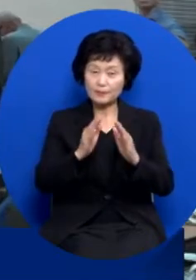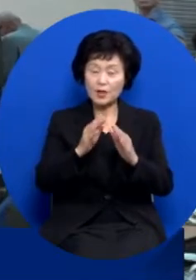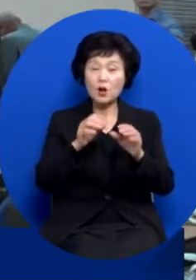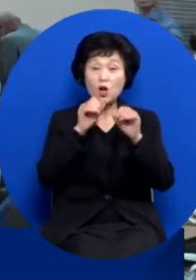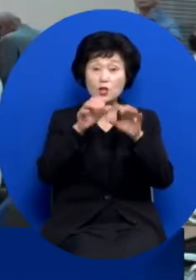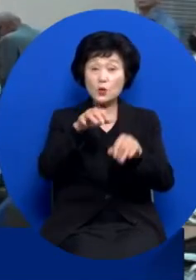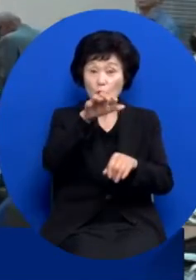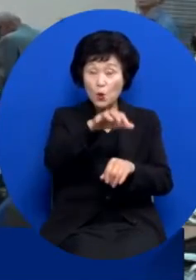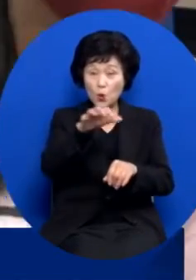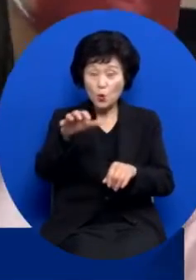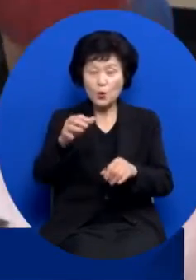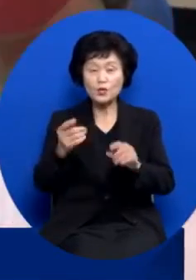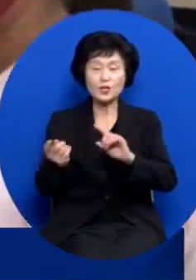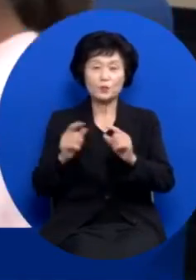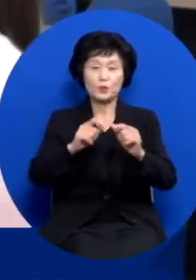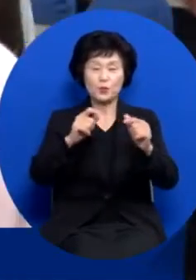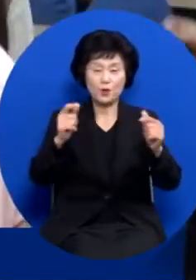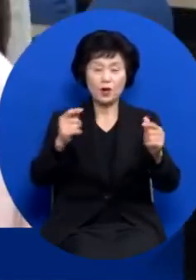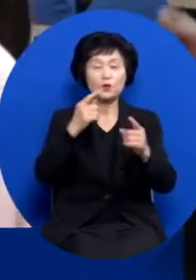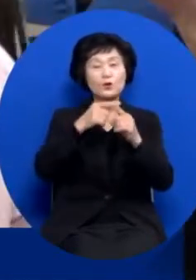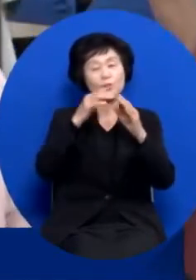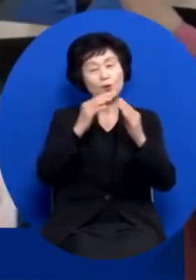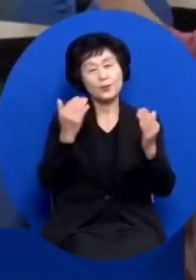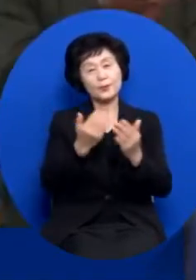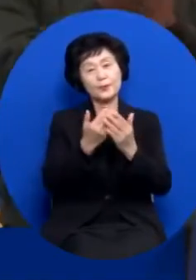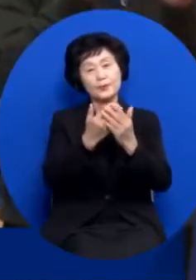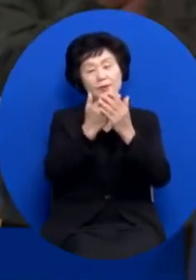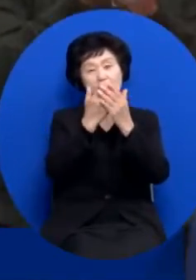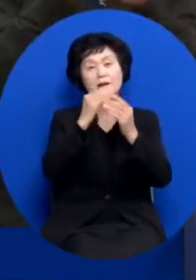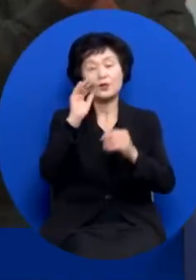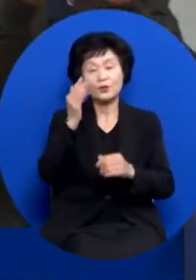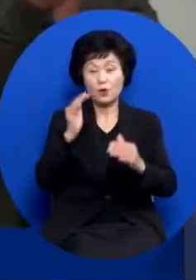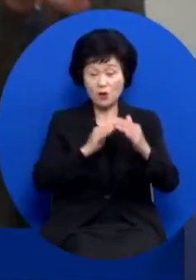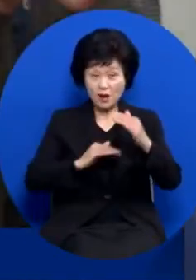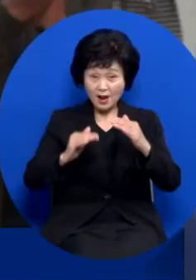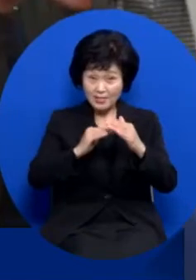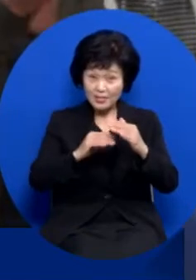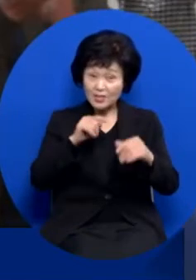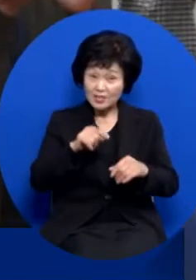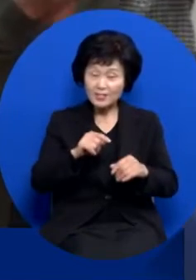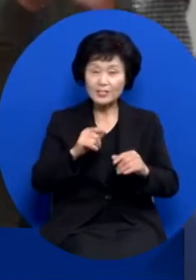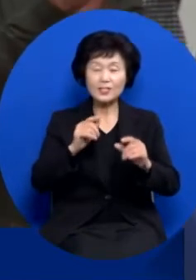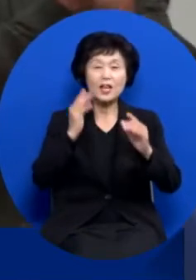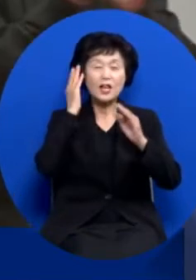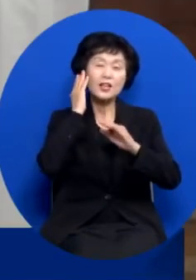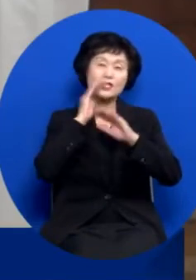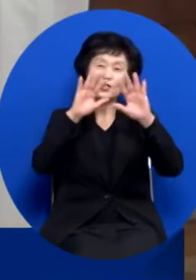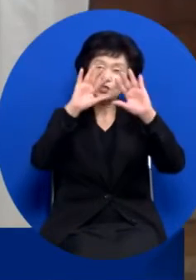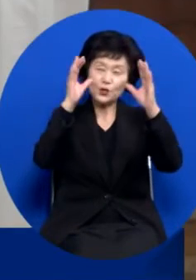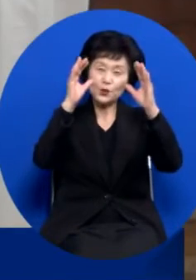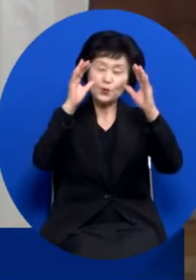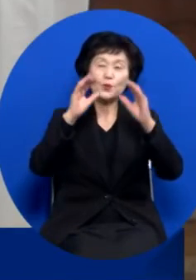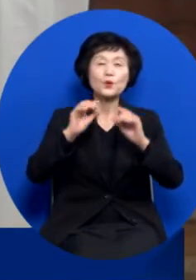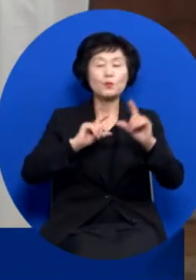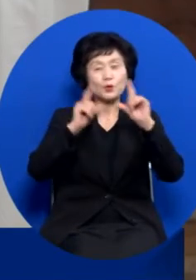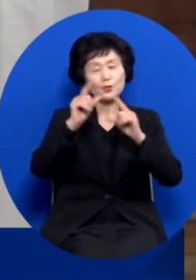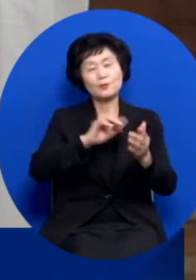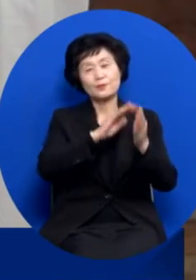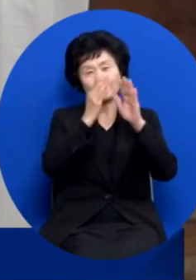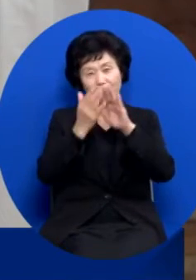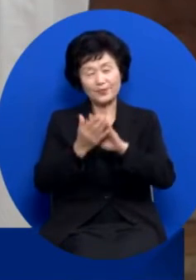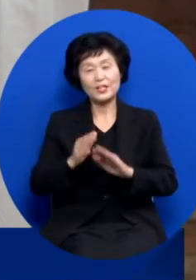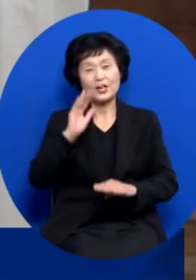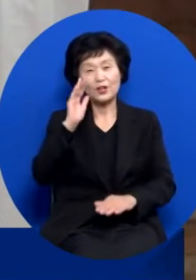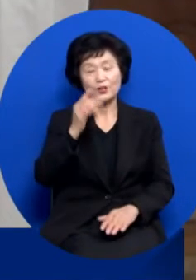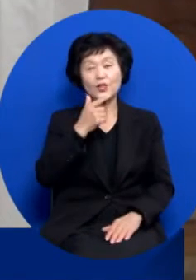선교지가 부흥하게 되고 교회가 성장하게 되고 가정이 천국으로 변화되게 됩니다. 복음을 통해서